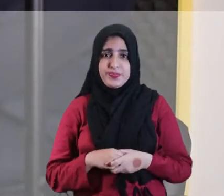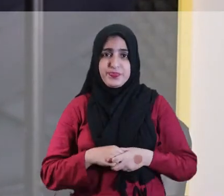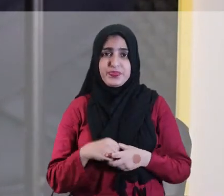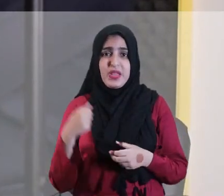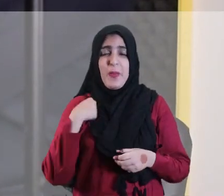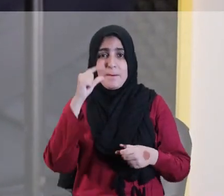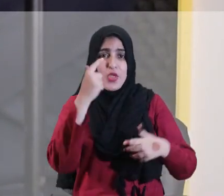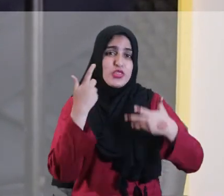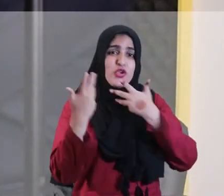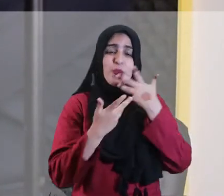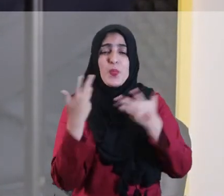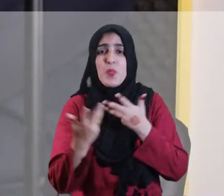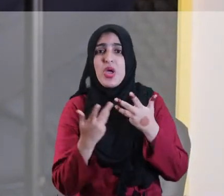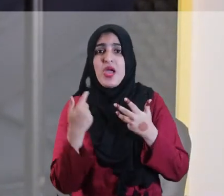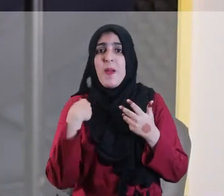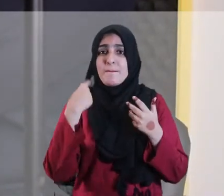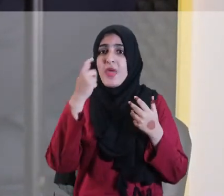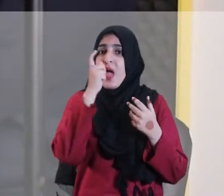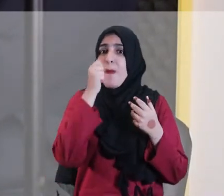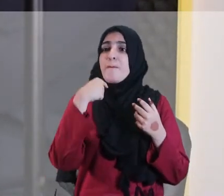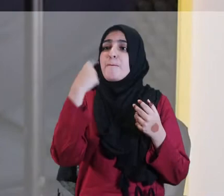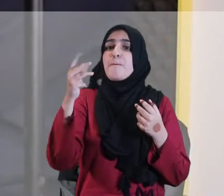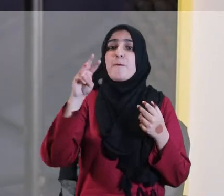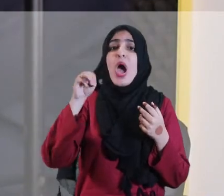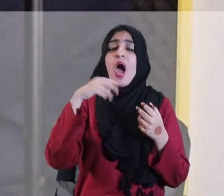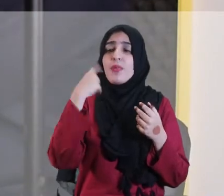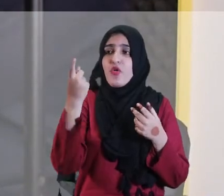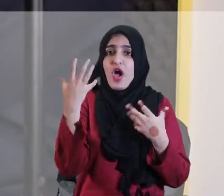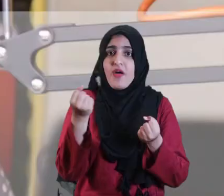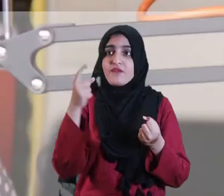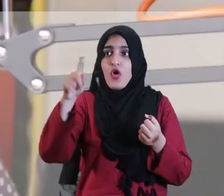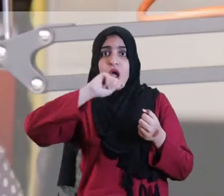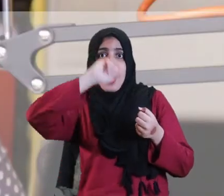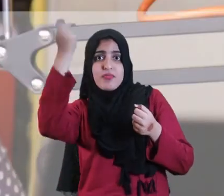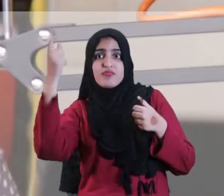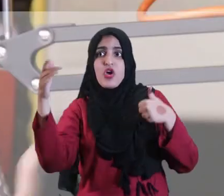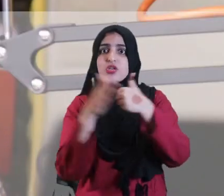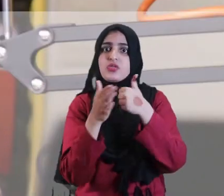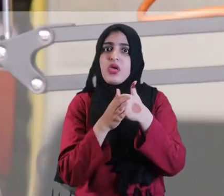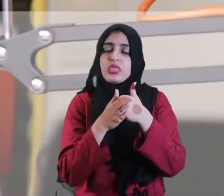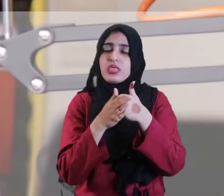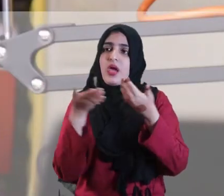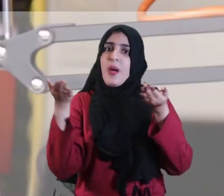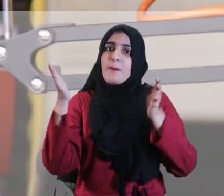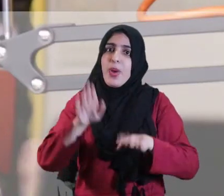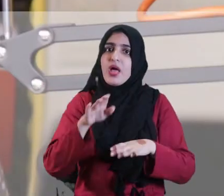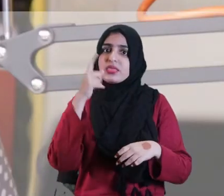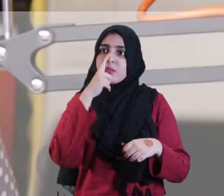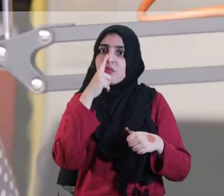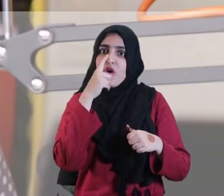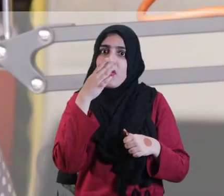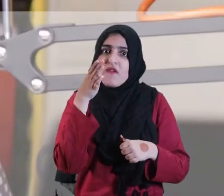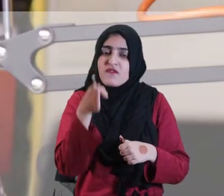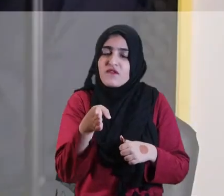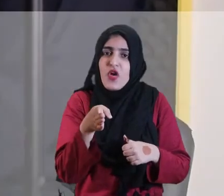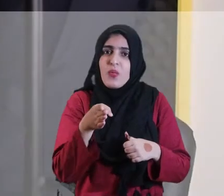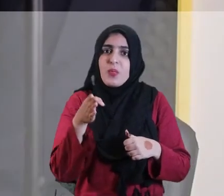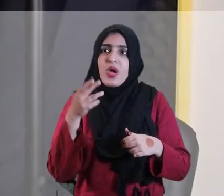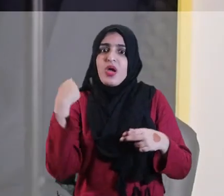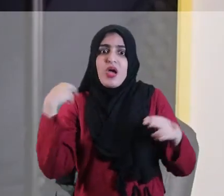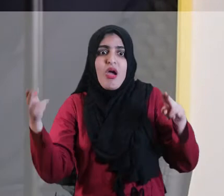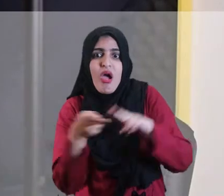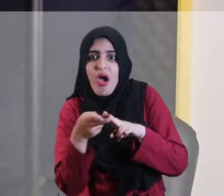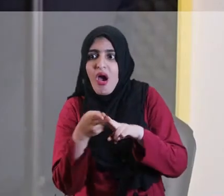नियुक्ति से 6 महीने में गुजारे थे कि कैसे यह